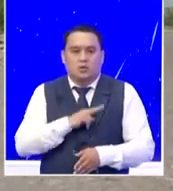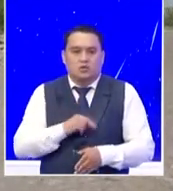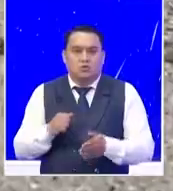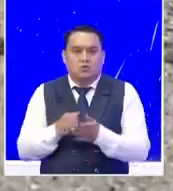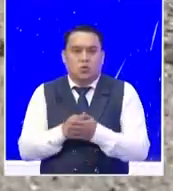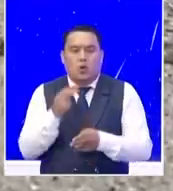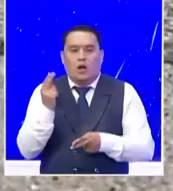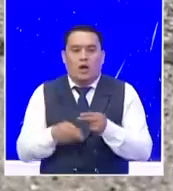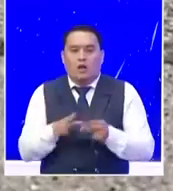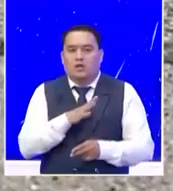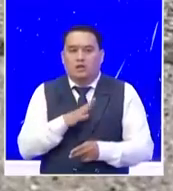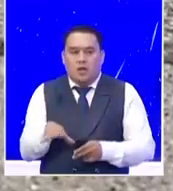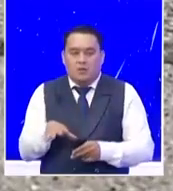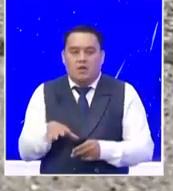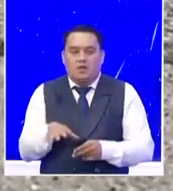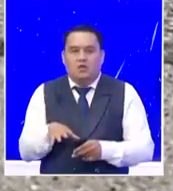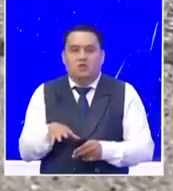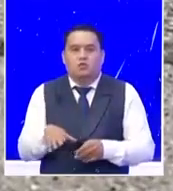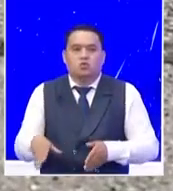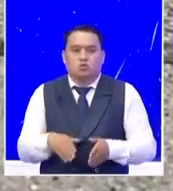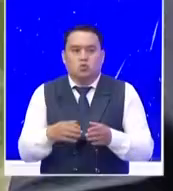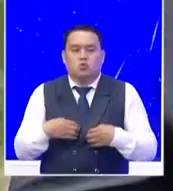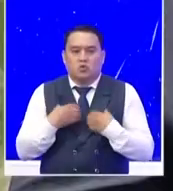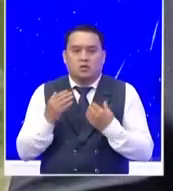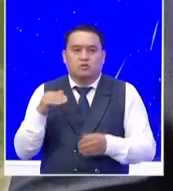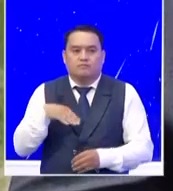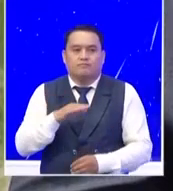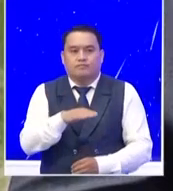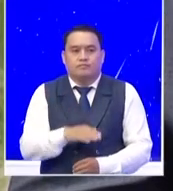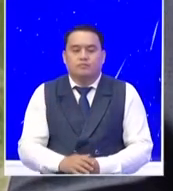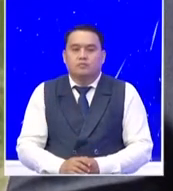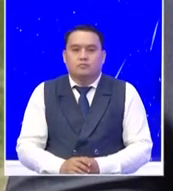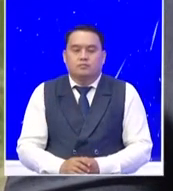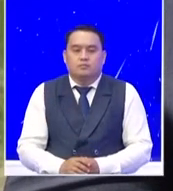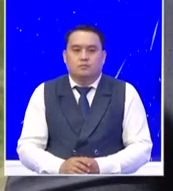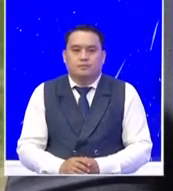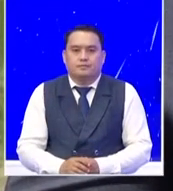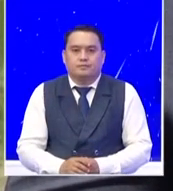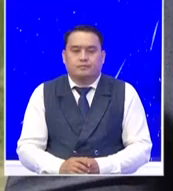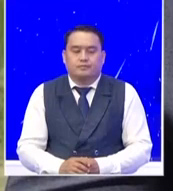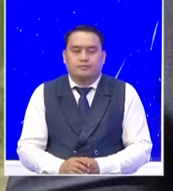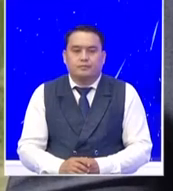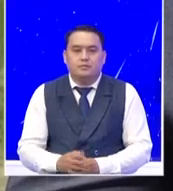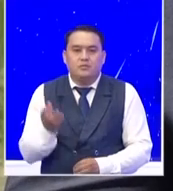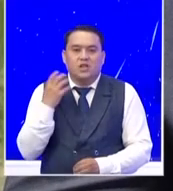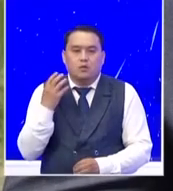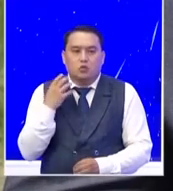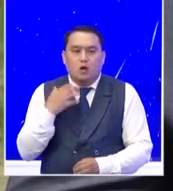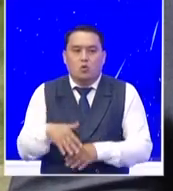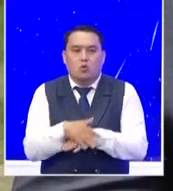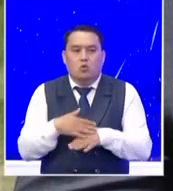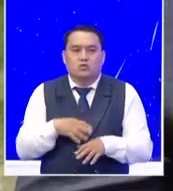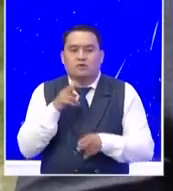дейін аяқталмай, нәтижесінде жол мынандай шұрық тесік. Кербұлақ аудан тұрғындары, ауылдың тұрғындары осы жолға сәйкес